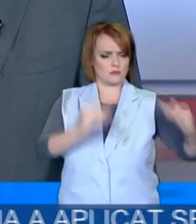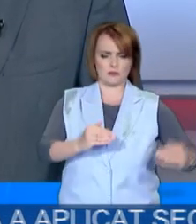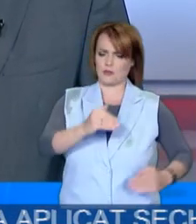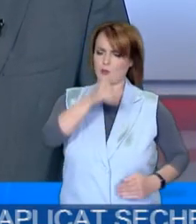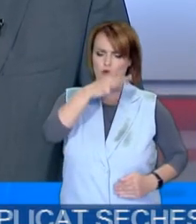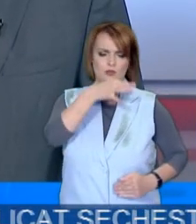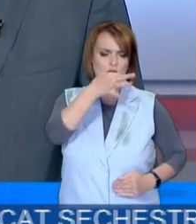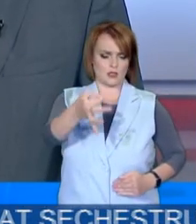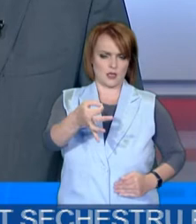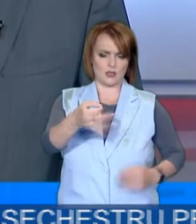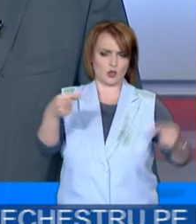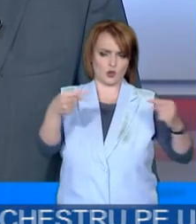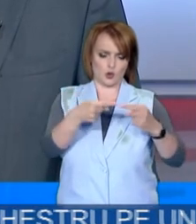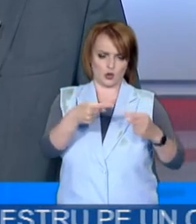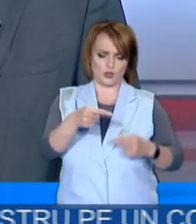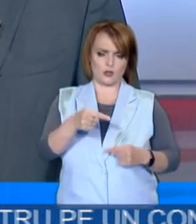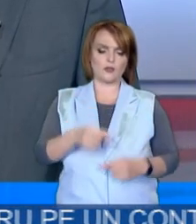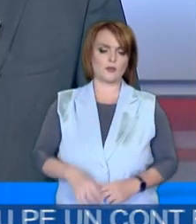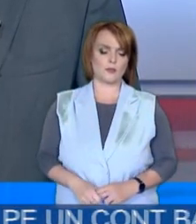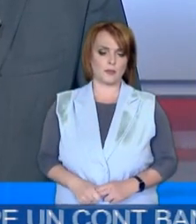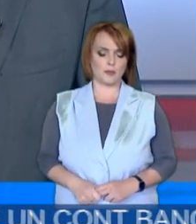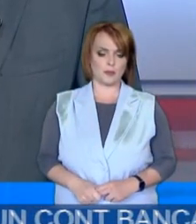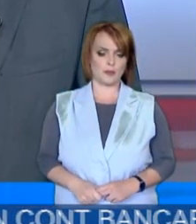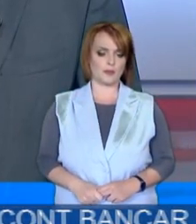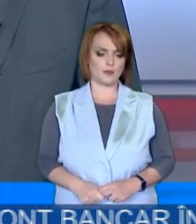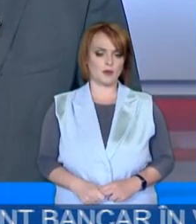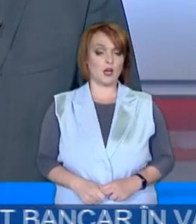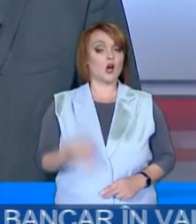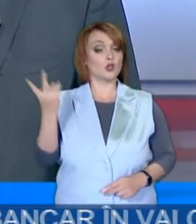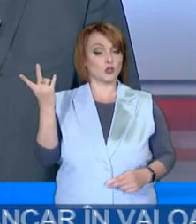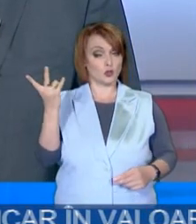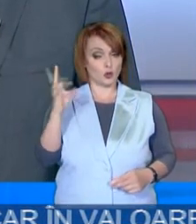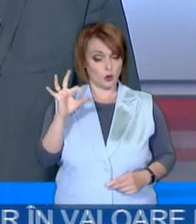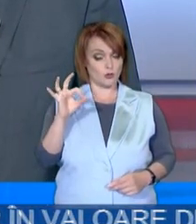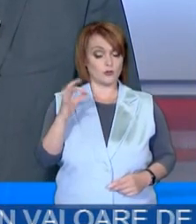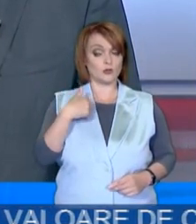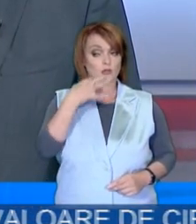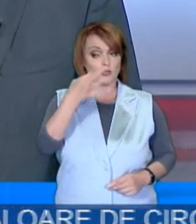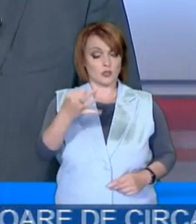achiziție. Dar trebuie să luăm în calcul că